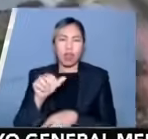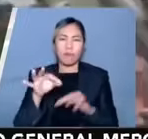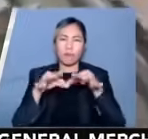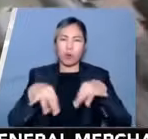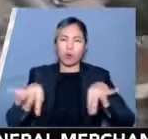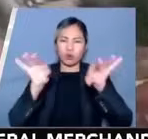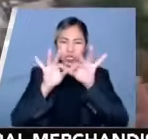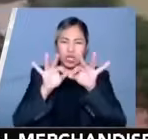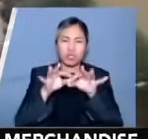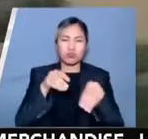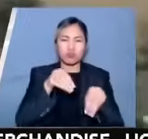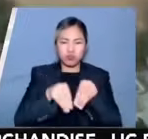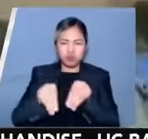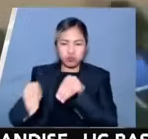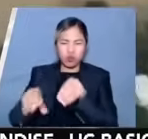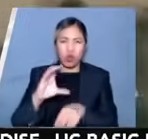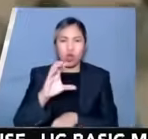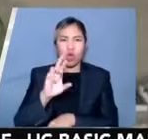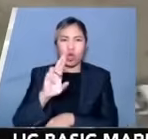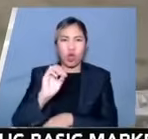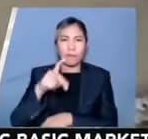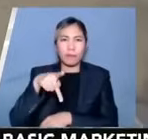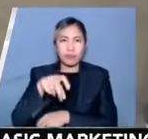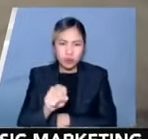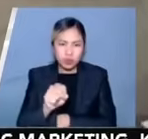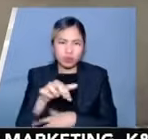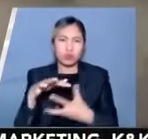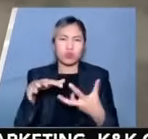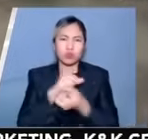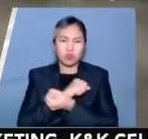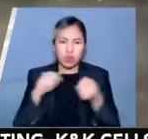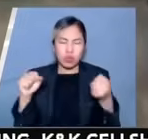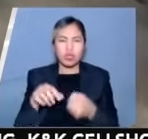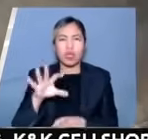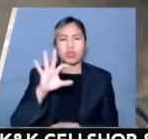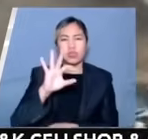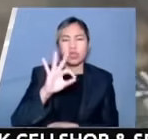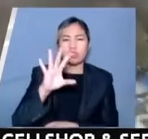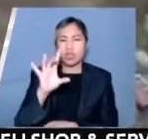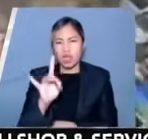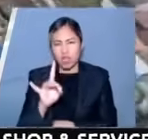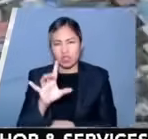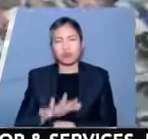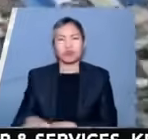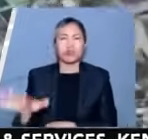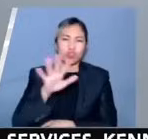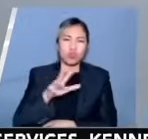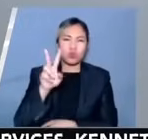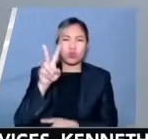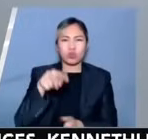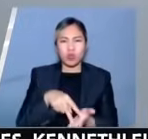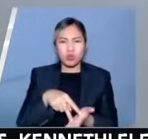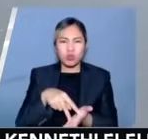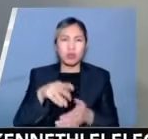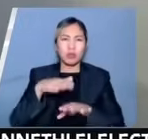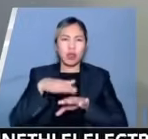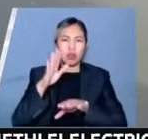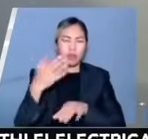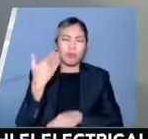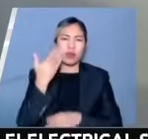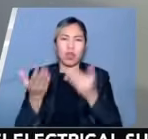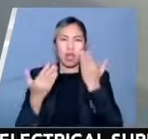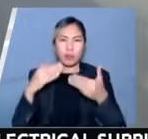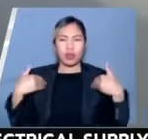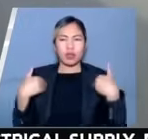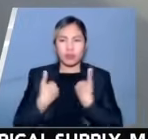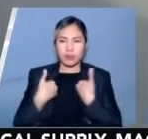isang palaisdaan din ang nasira at halos 3,000 alagang hayop ang nasawi ayon sa da nakahandang mahigit